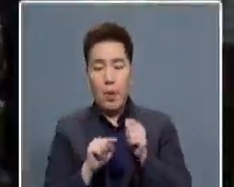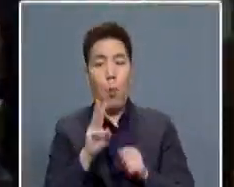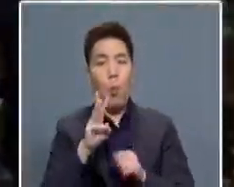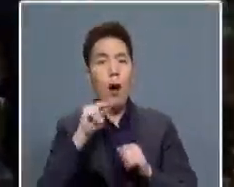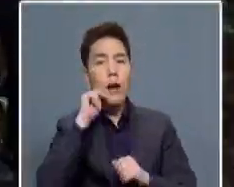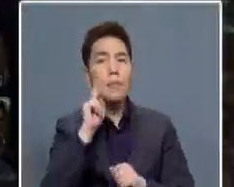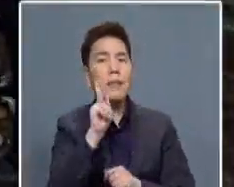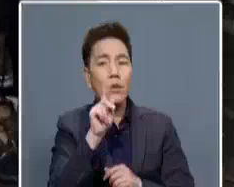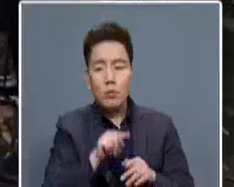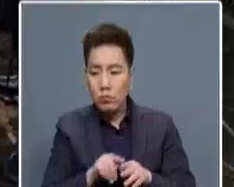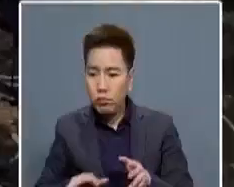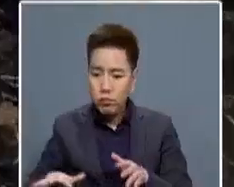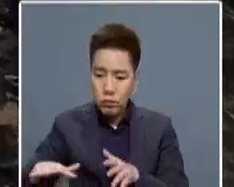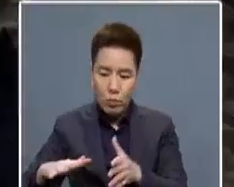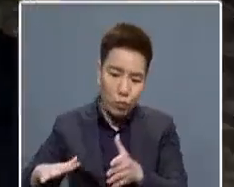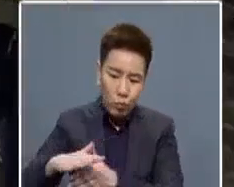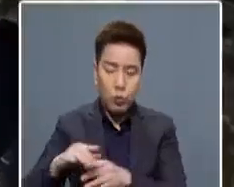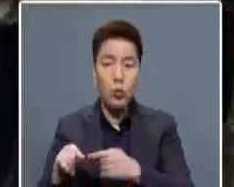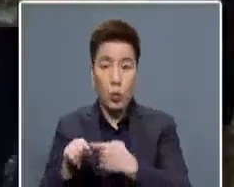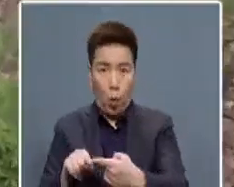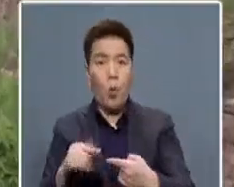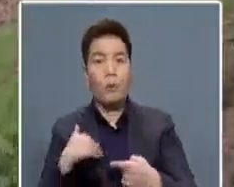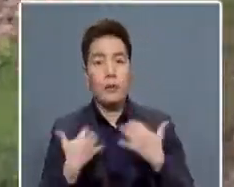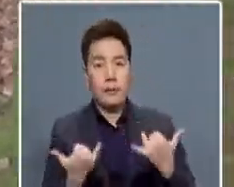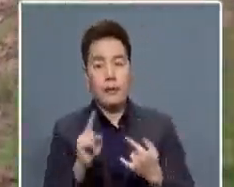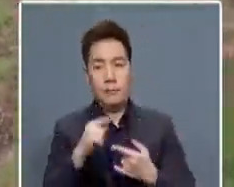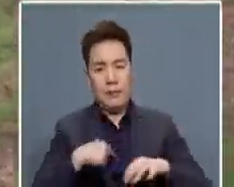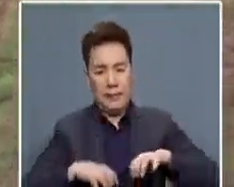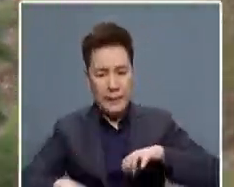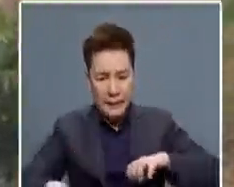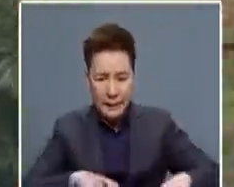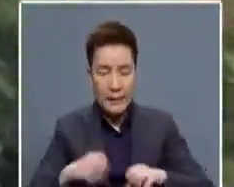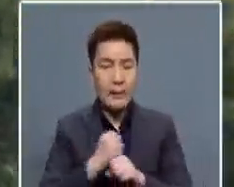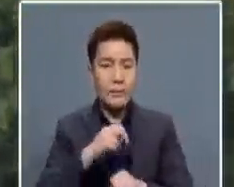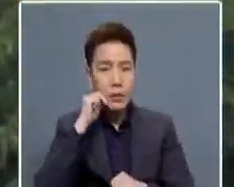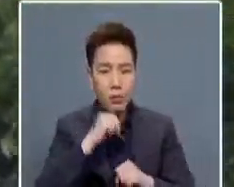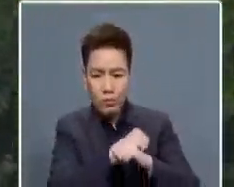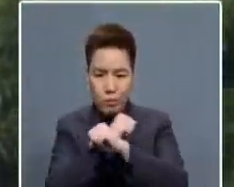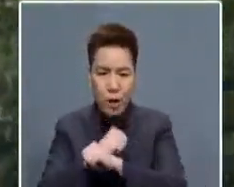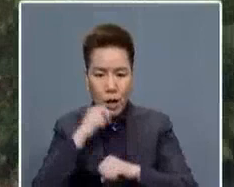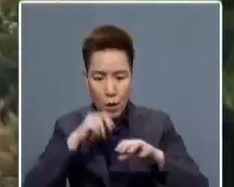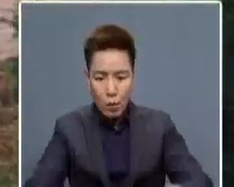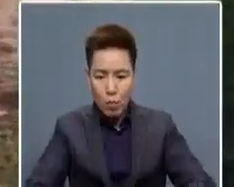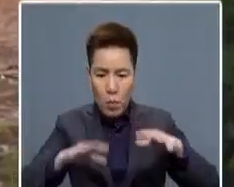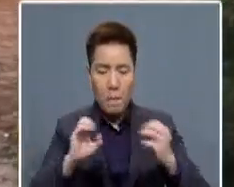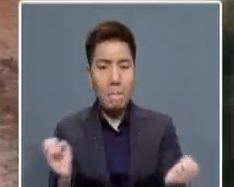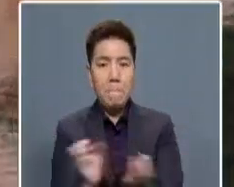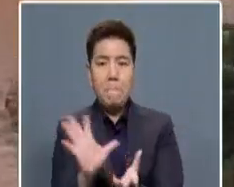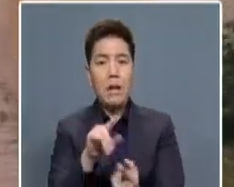ที่ไหลลงเขื่อนลำพระเพลิงต่อเนื่องแม้ว่าจะมีแผนบริหารจัดการน้ำป้องกันไม่ให้หลากเข้าท่วมพื้นที่เศรษฐกิจ